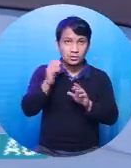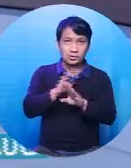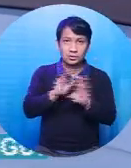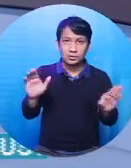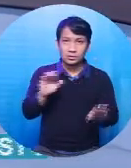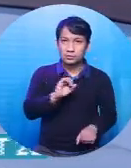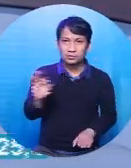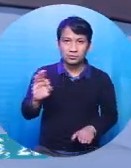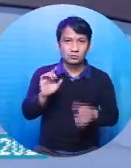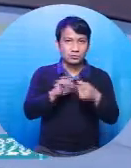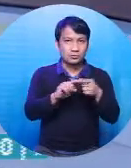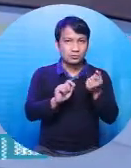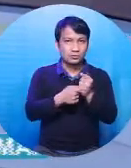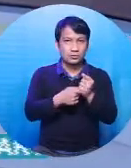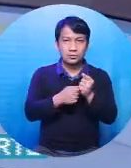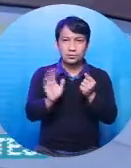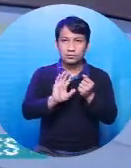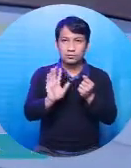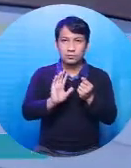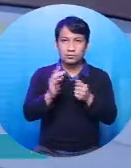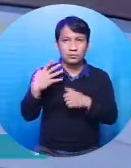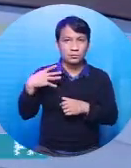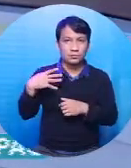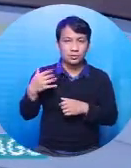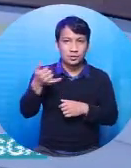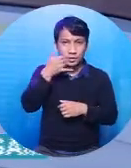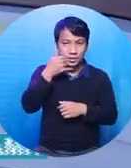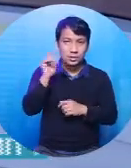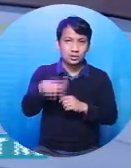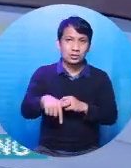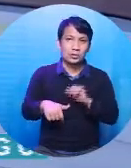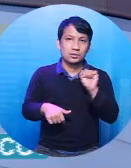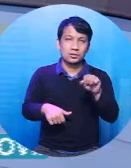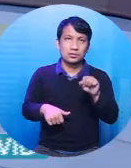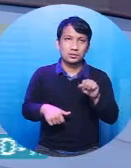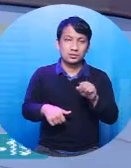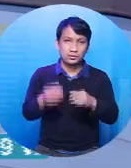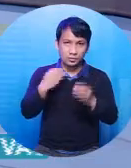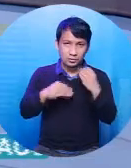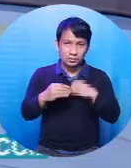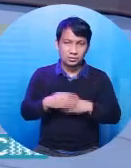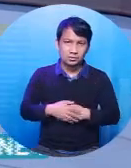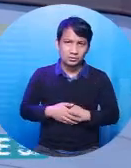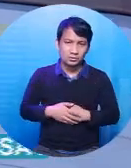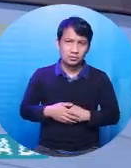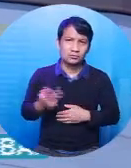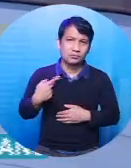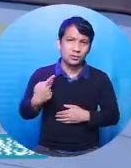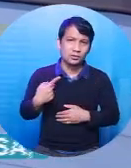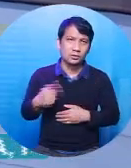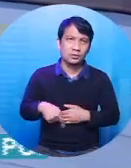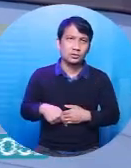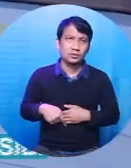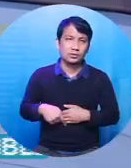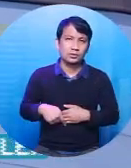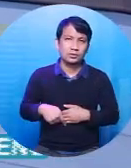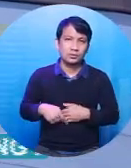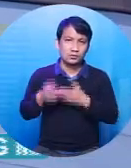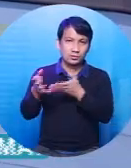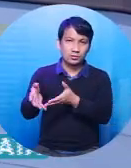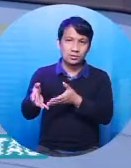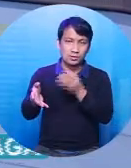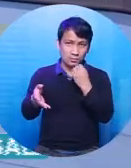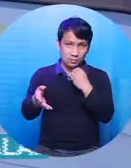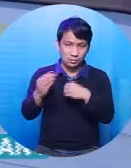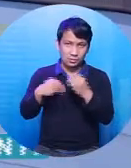buksan yung pinto. Huwag mong papasukin kahit na sino. Intayin mo yung tawag ko mamaya, okay? May pagkain ka dyan? Apo. May iniwanan ka ba ng